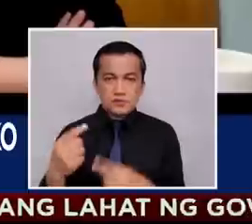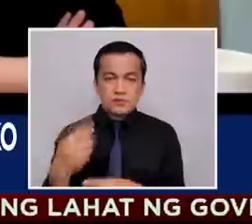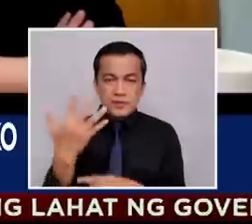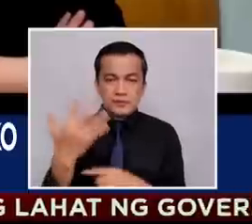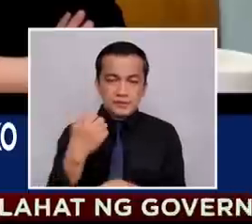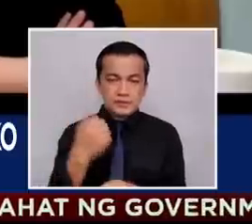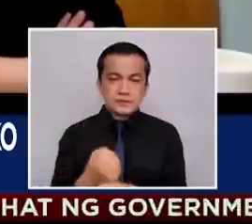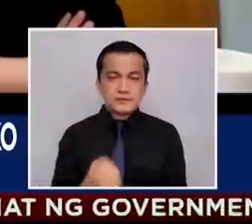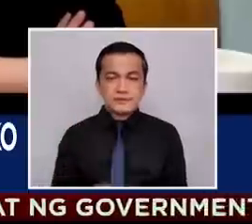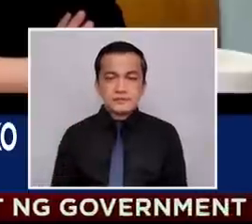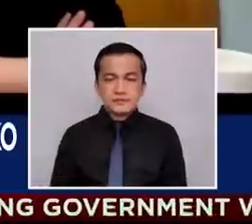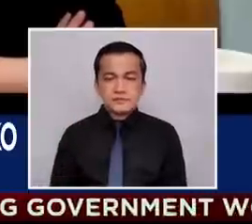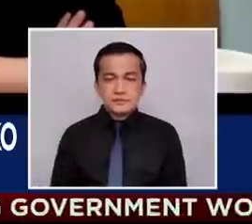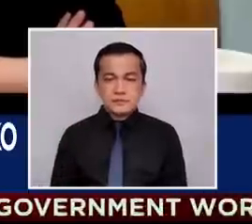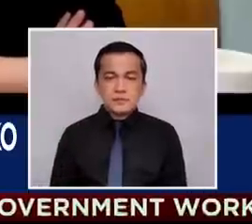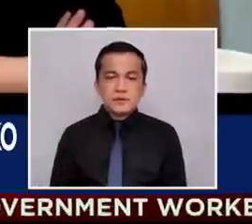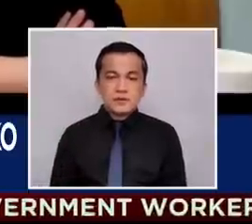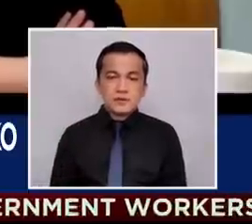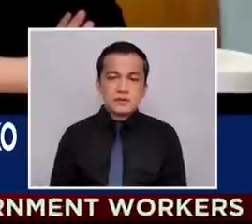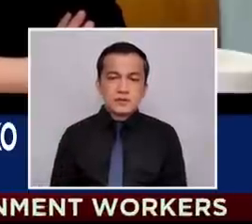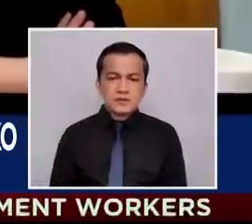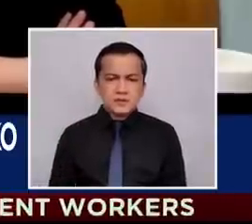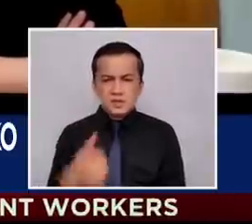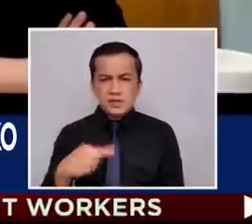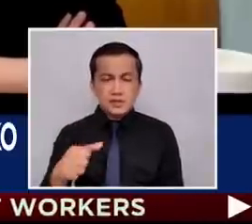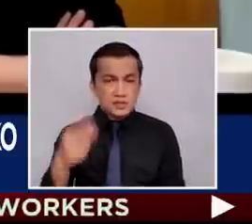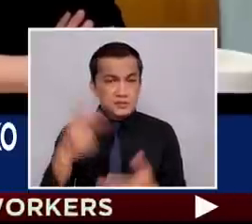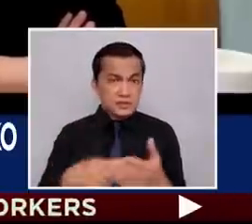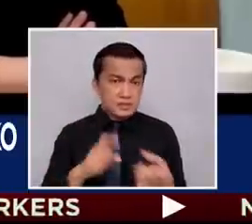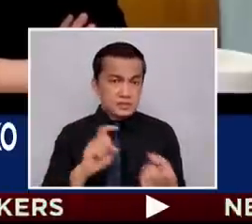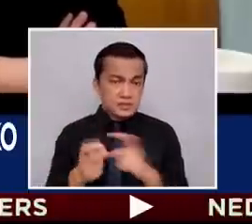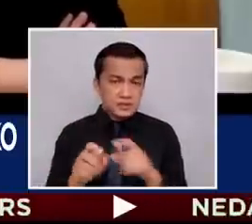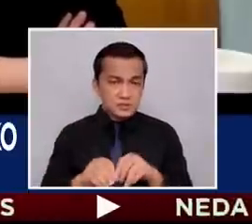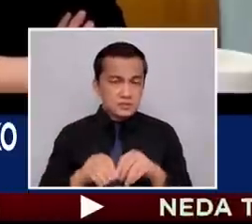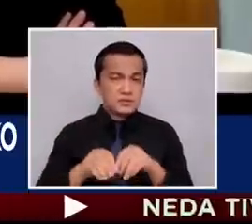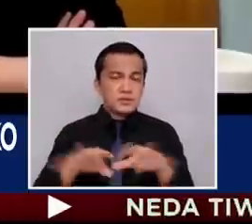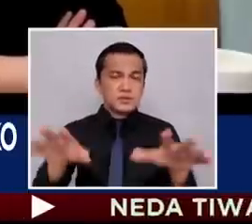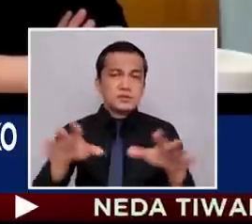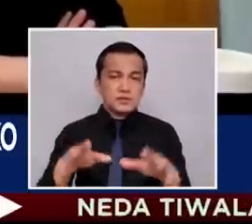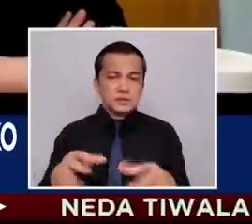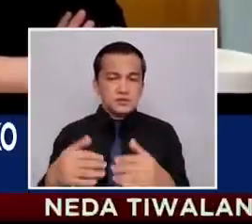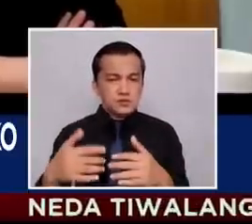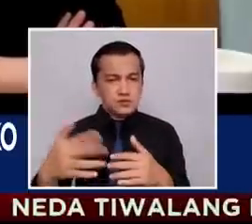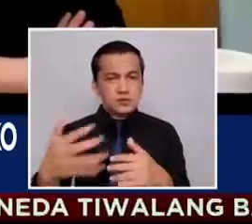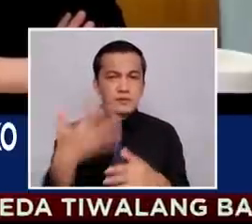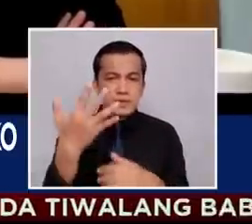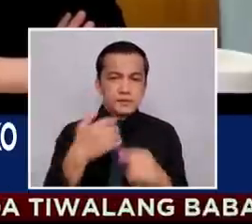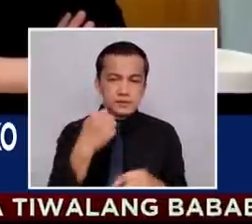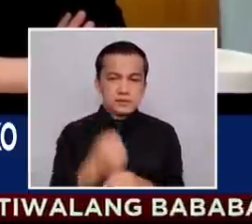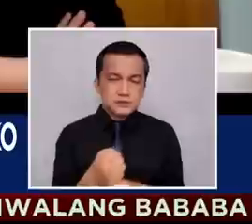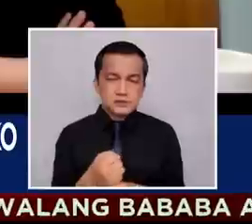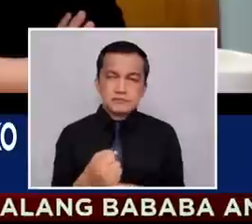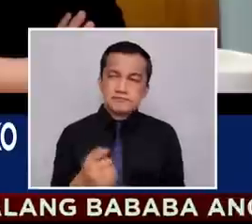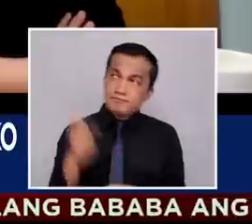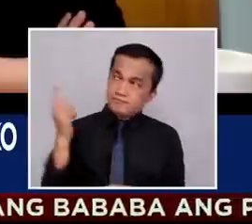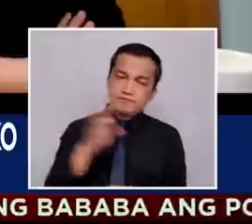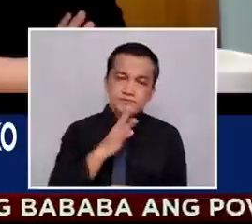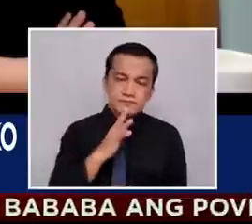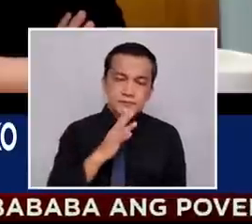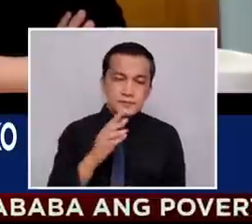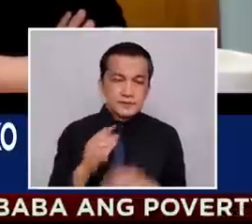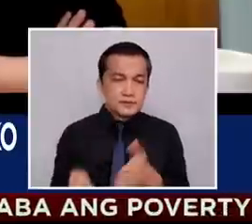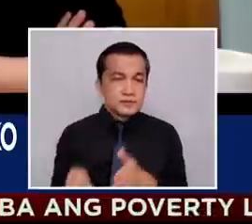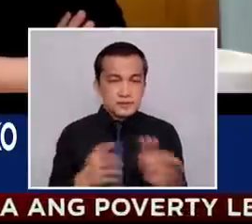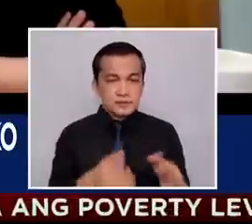Any price adjustment po ay spread over 5 years. Tapos naman yung for Maynilad,